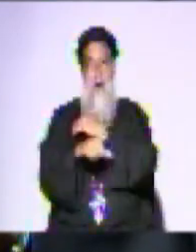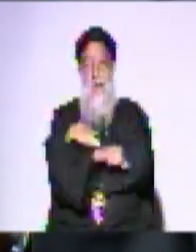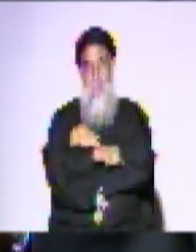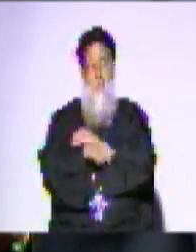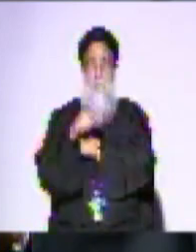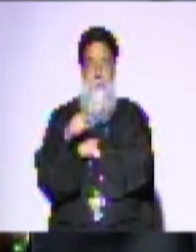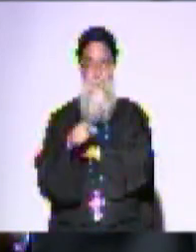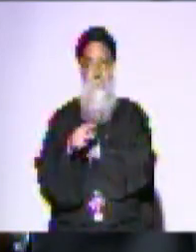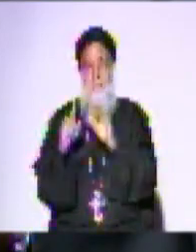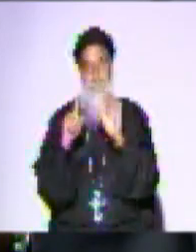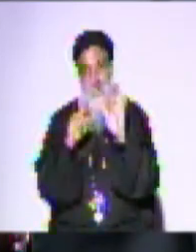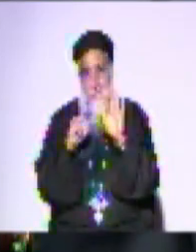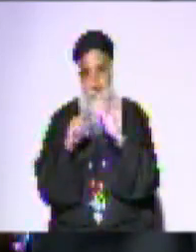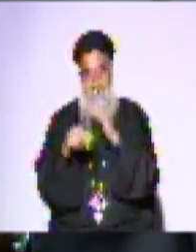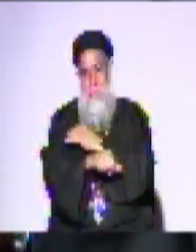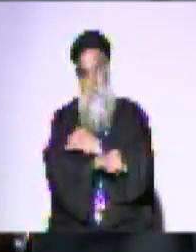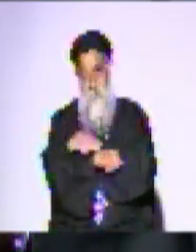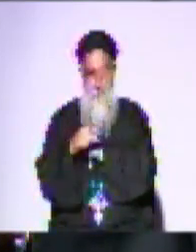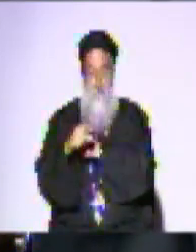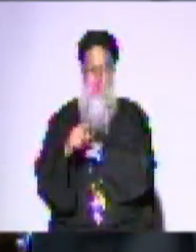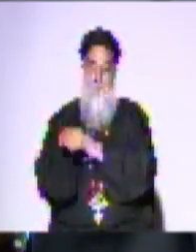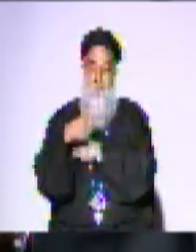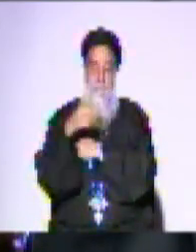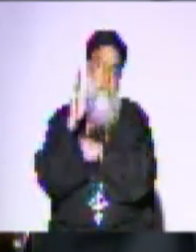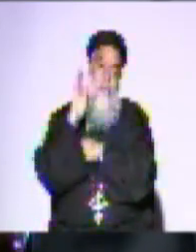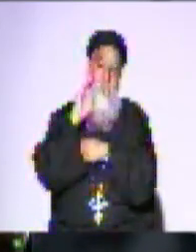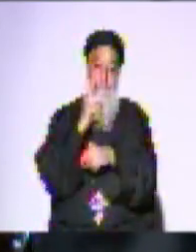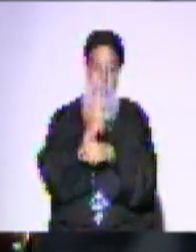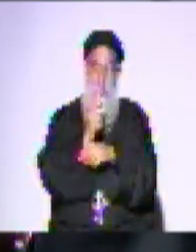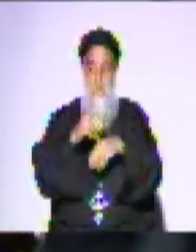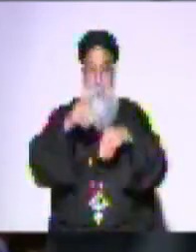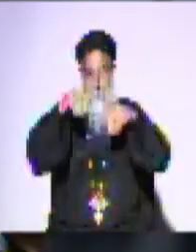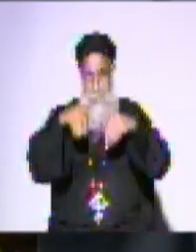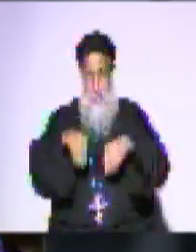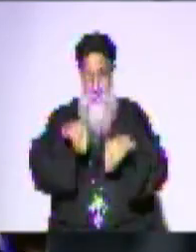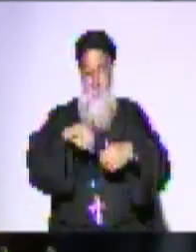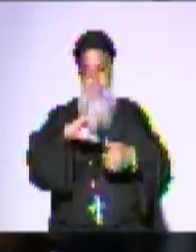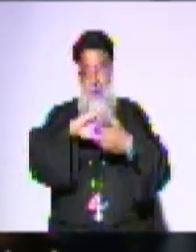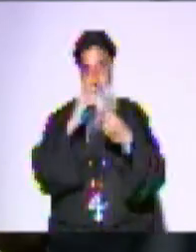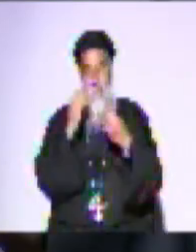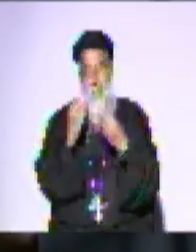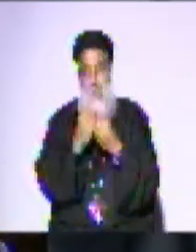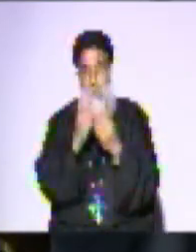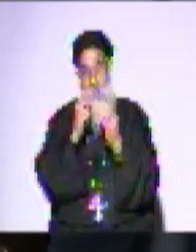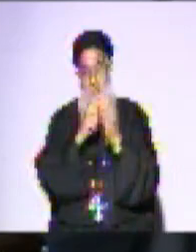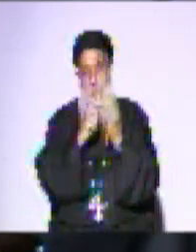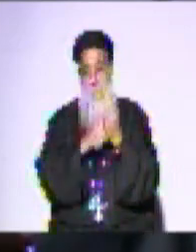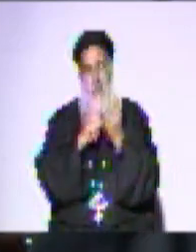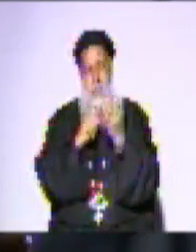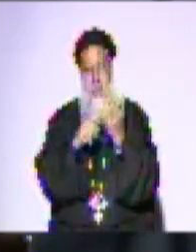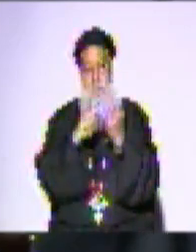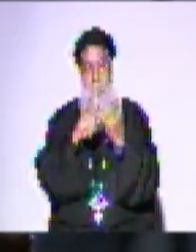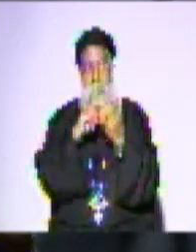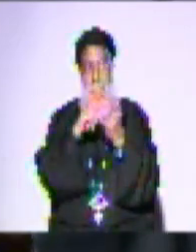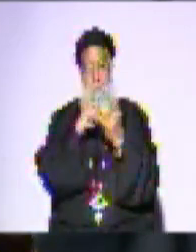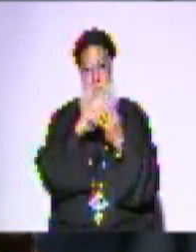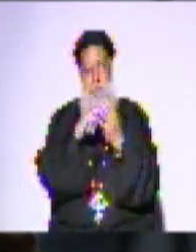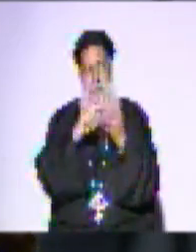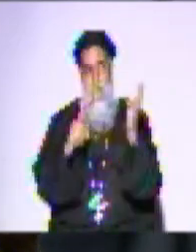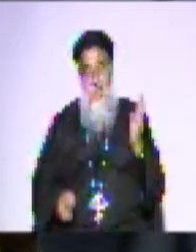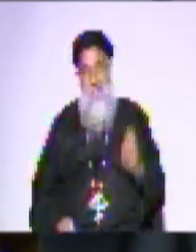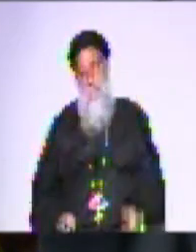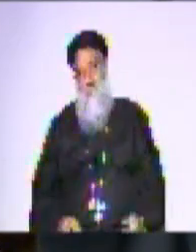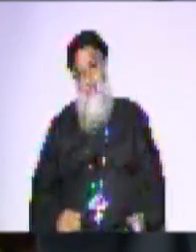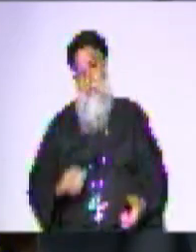احنا في الأسبوع السادس سيدنا بيتكلمنا عن المعمودية وارتباطها بنقط كثيرة، وصلنا لحد المعمودية